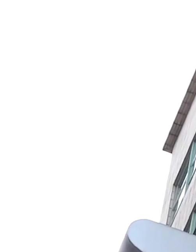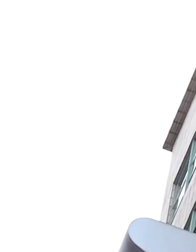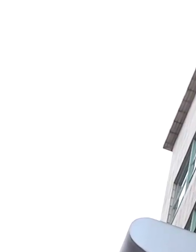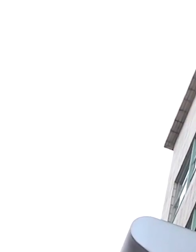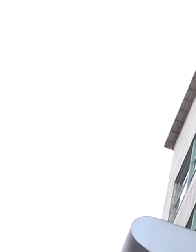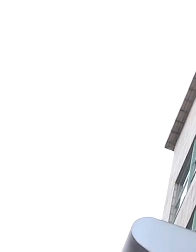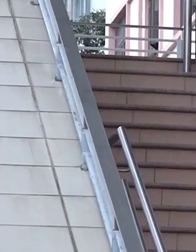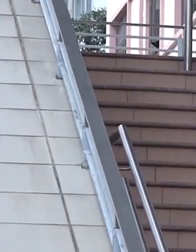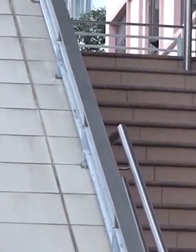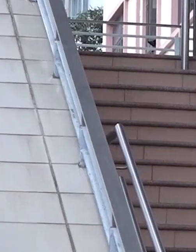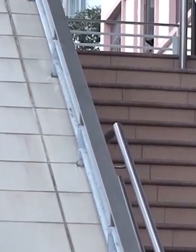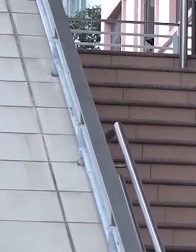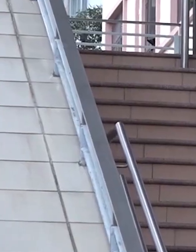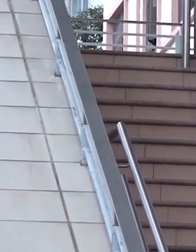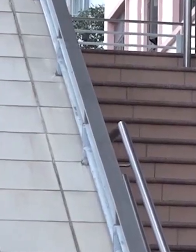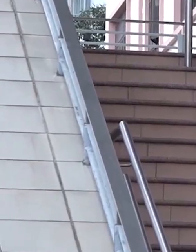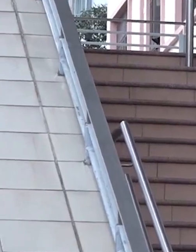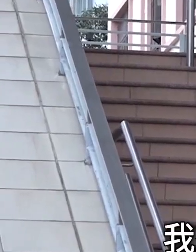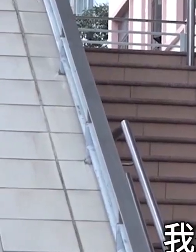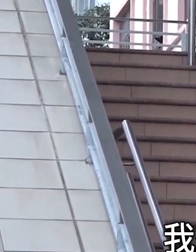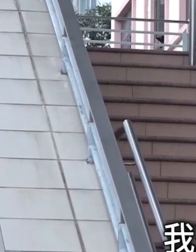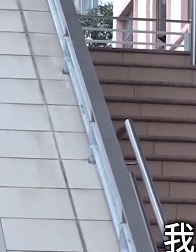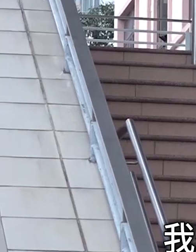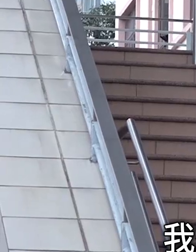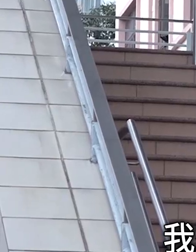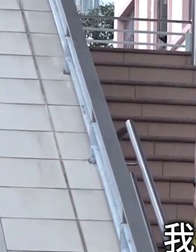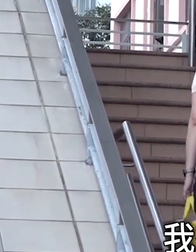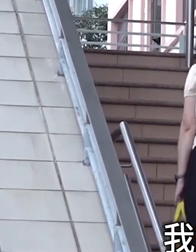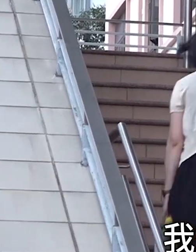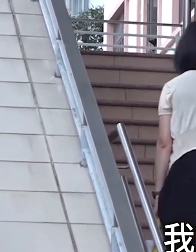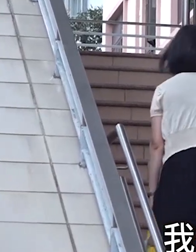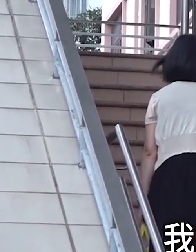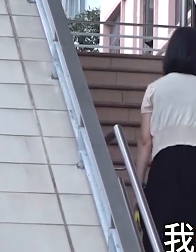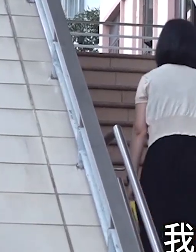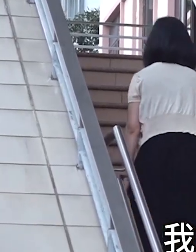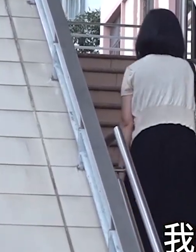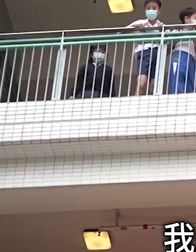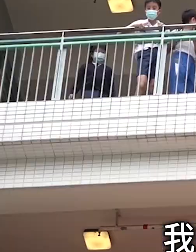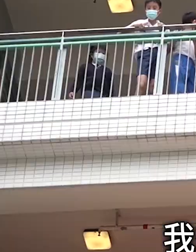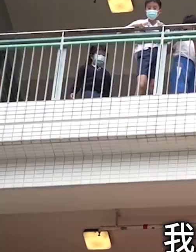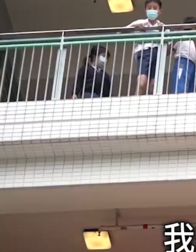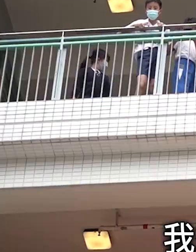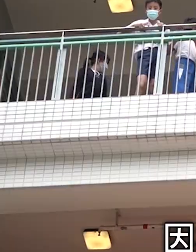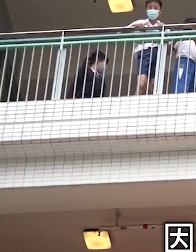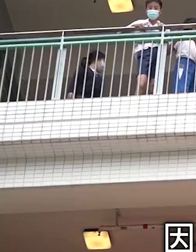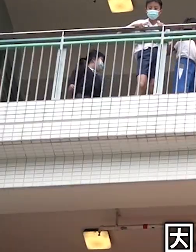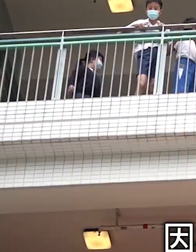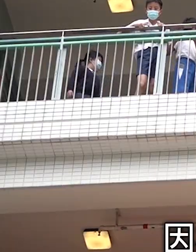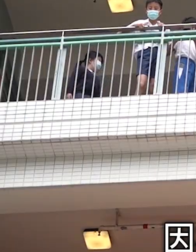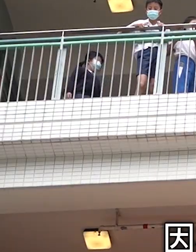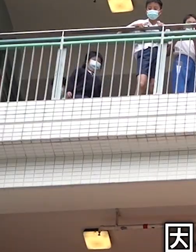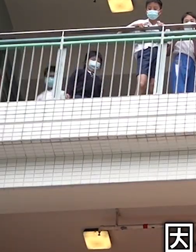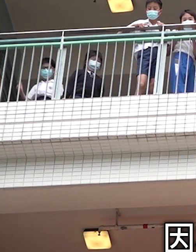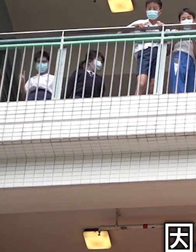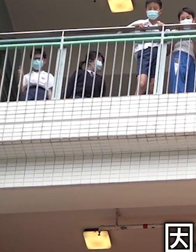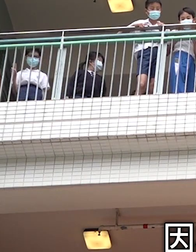嘅，即係由一個家庭成員啦嚇。我諗你如果一個不確定嘅情報，我諗都係即係因為都